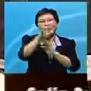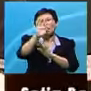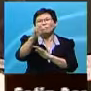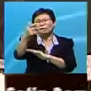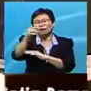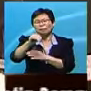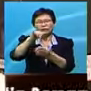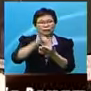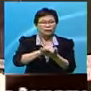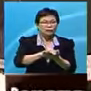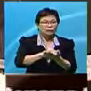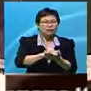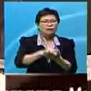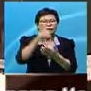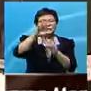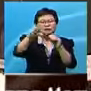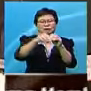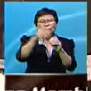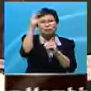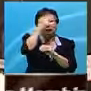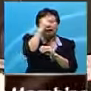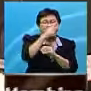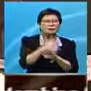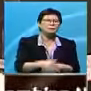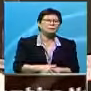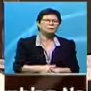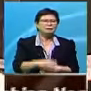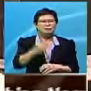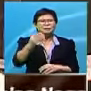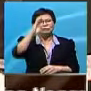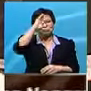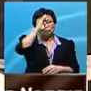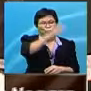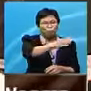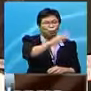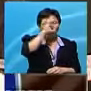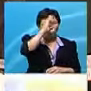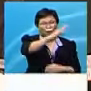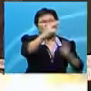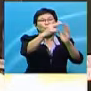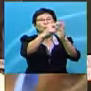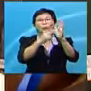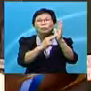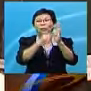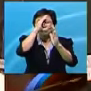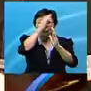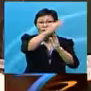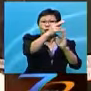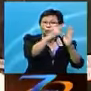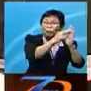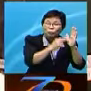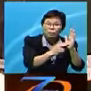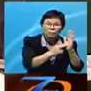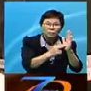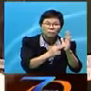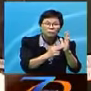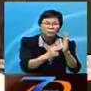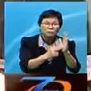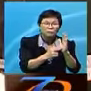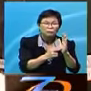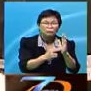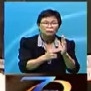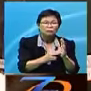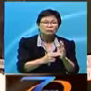itulah campur tangan kerajaan. Tetapi bila ada kaitan dengan tuduhan undang-undang di apa,